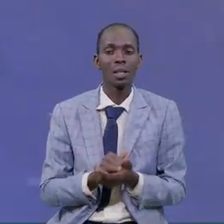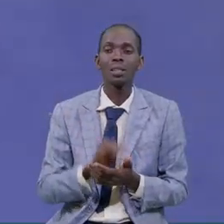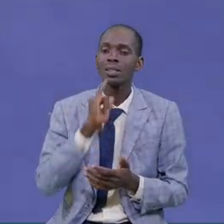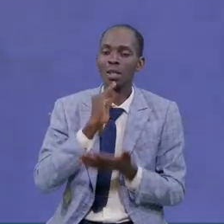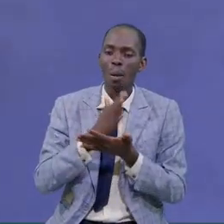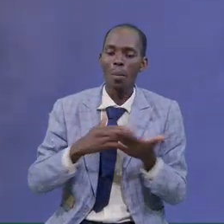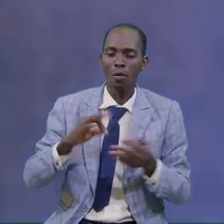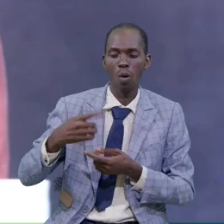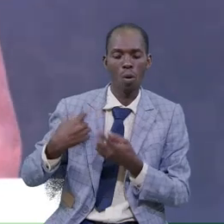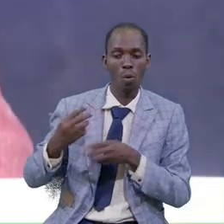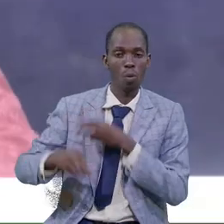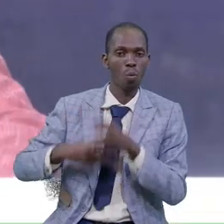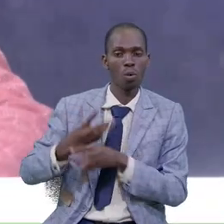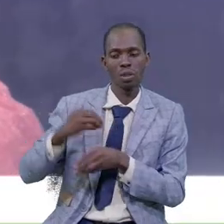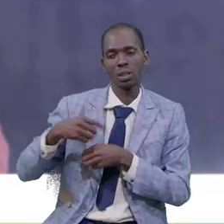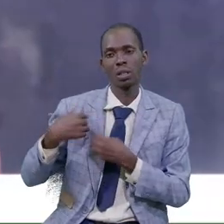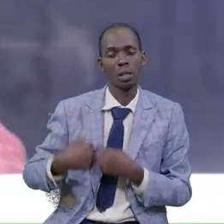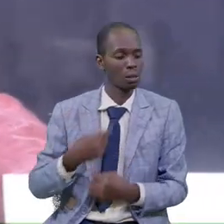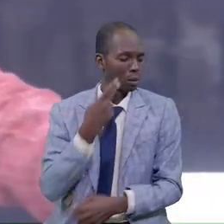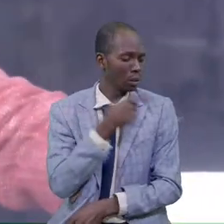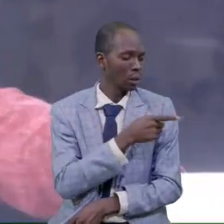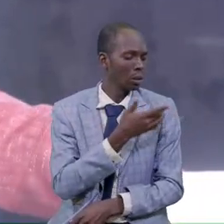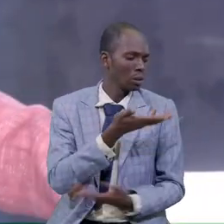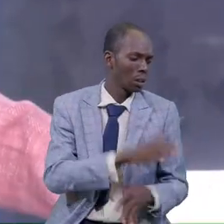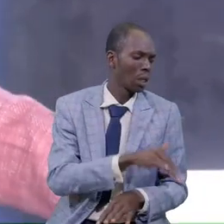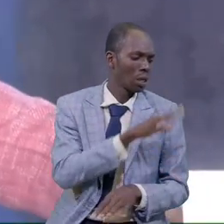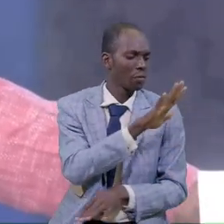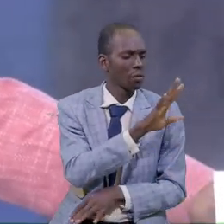mort à 56 ans, l'autre est mort à 68, l'autre est mort à